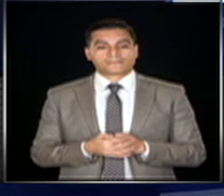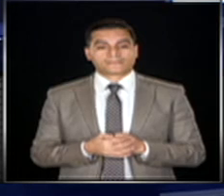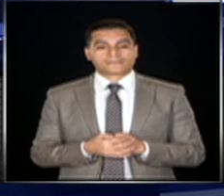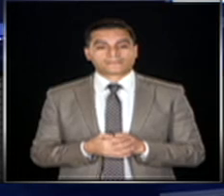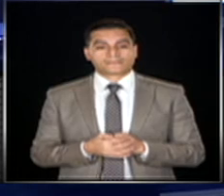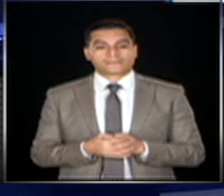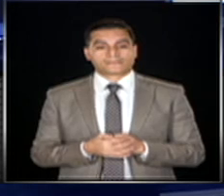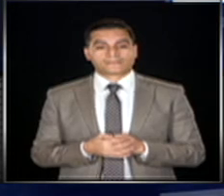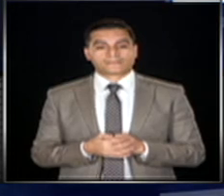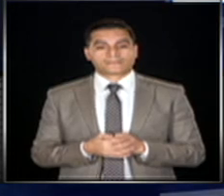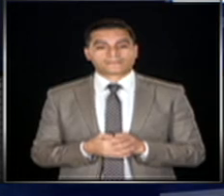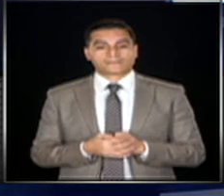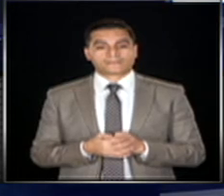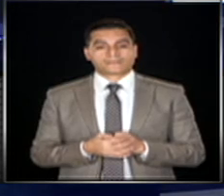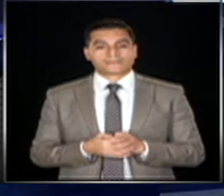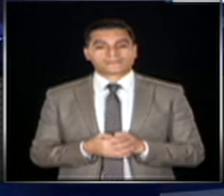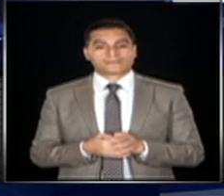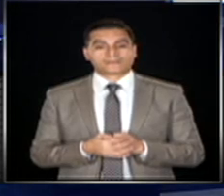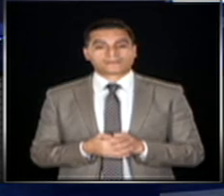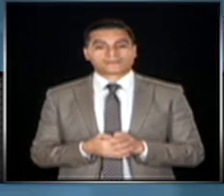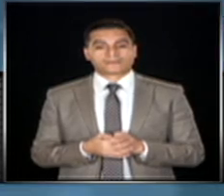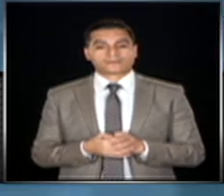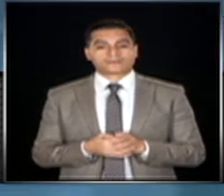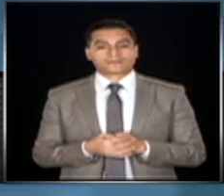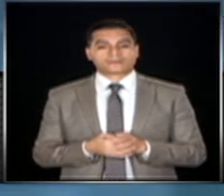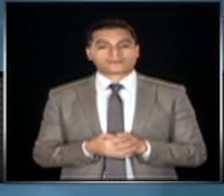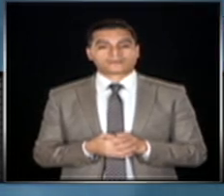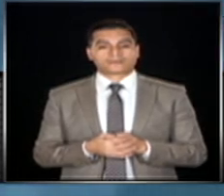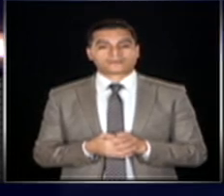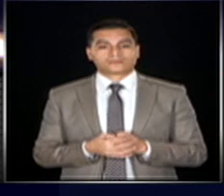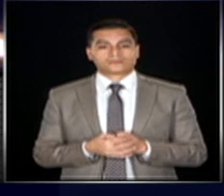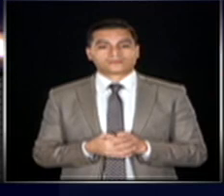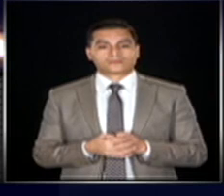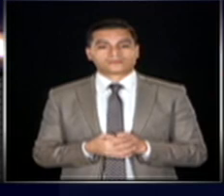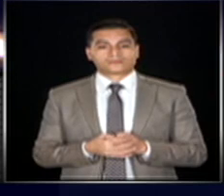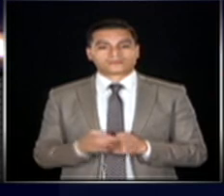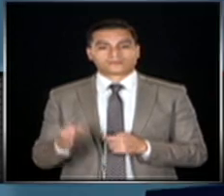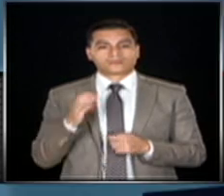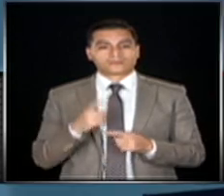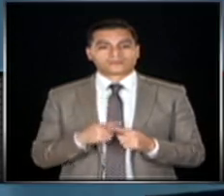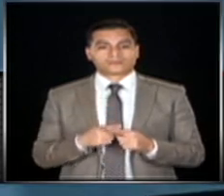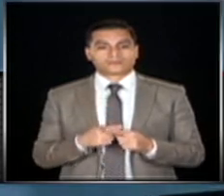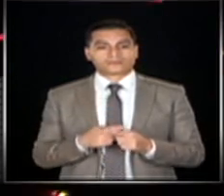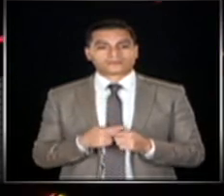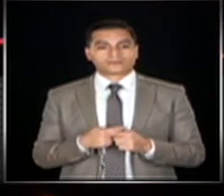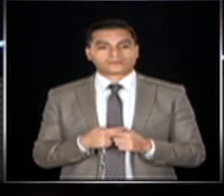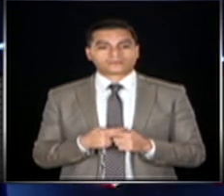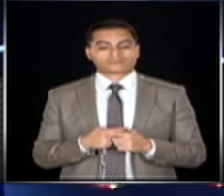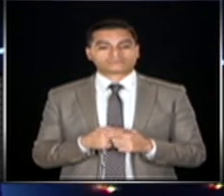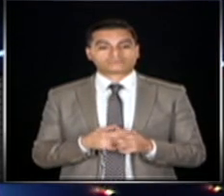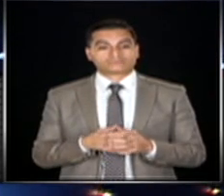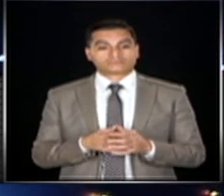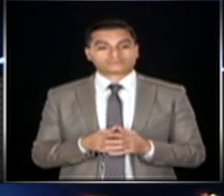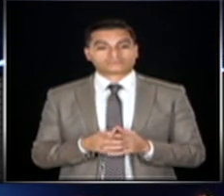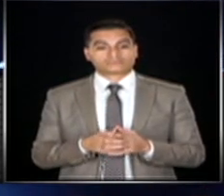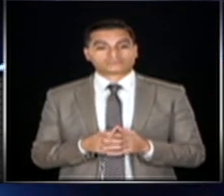يساوي كام؟ عمر وآية، آية وعمر. 108. إجابة خاطئة. لا لا، إزاي يا